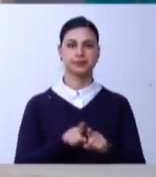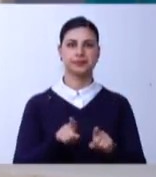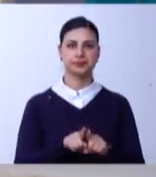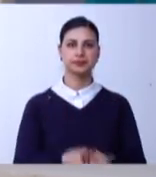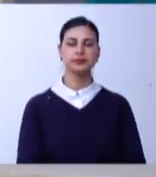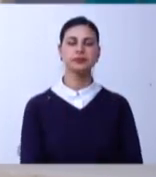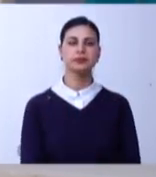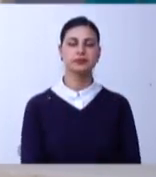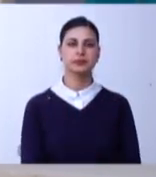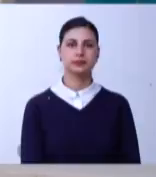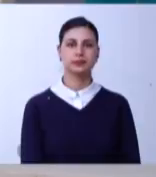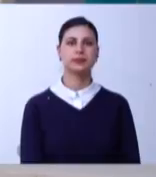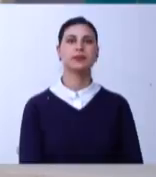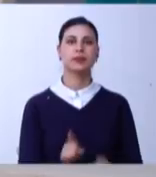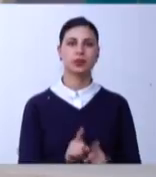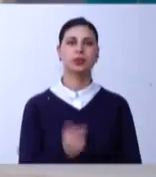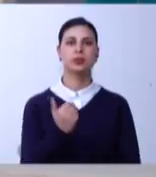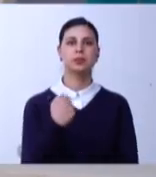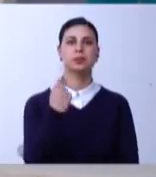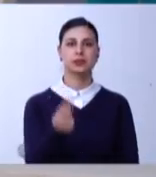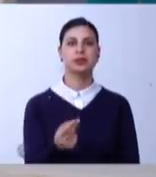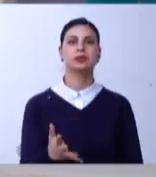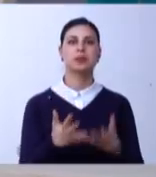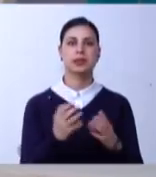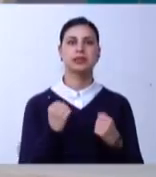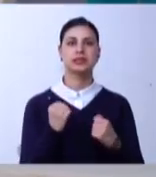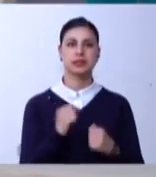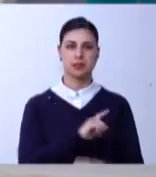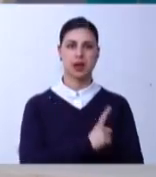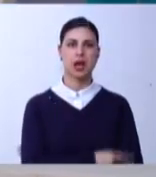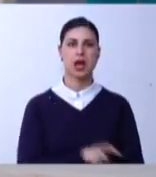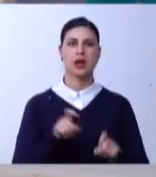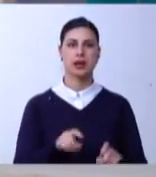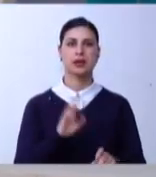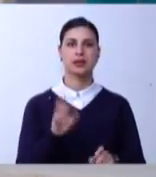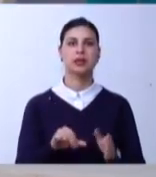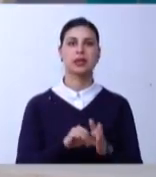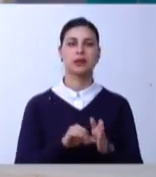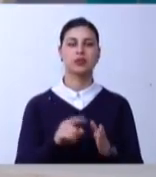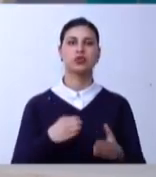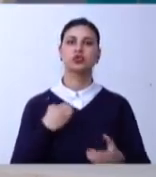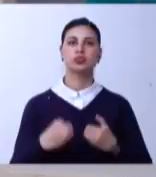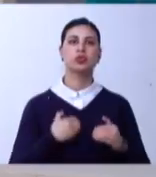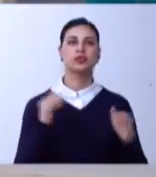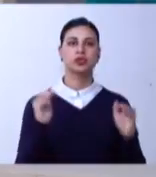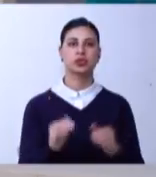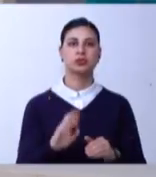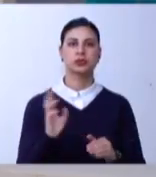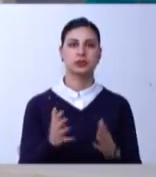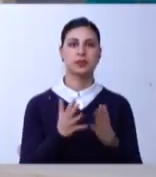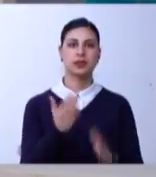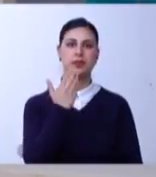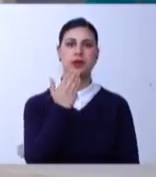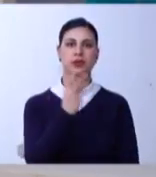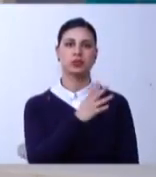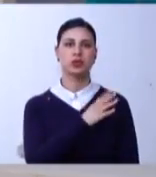შესაბამის სახელურებზე, ესეც მისცემს უფრო სიმყარის განცდას და დაეხმარება, რომ შფოთვა შეუმცირდეს და უფრო